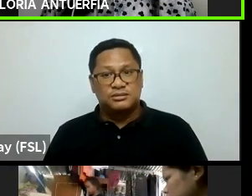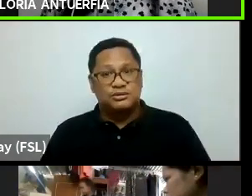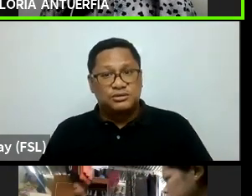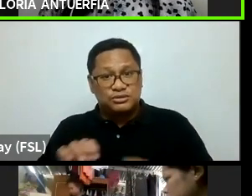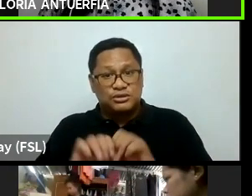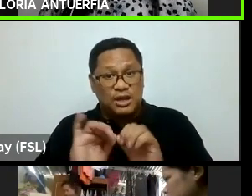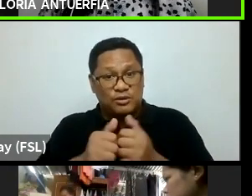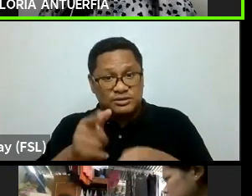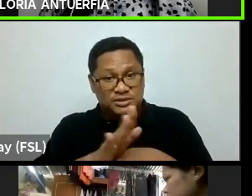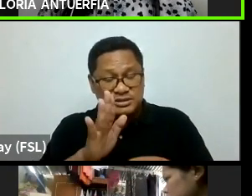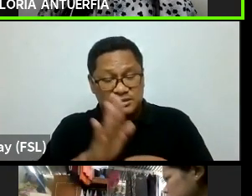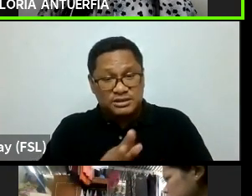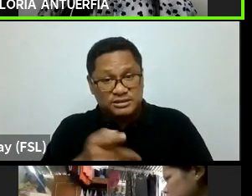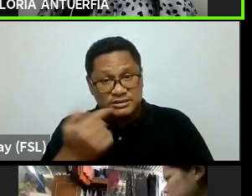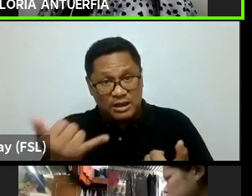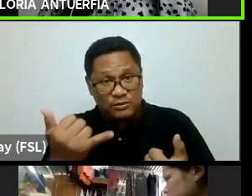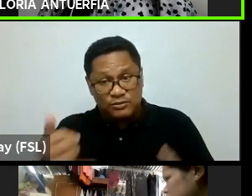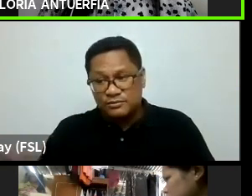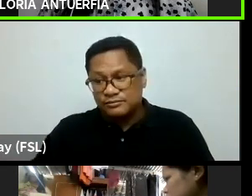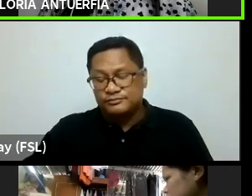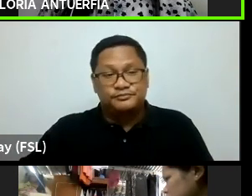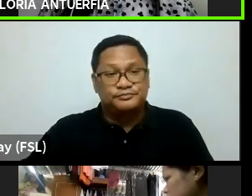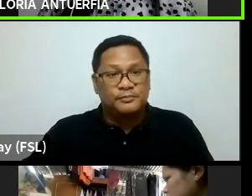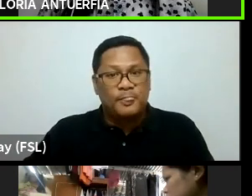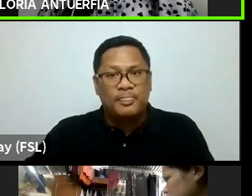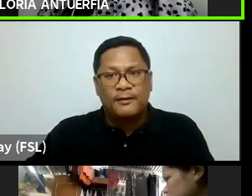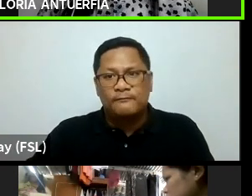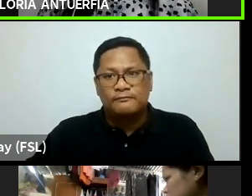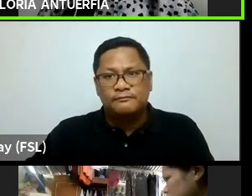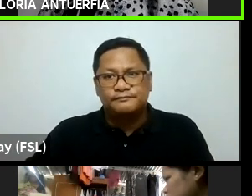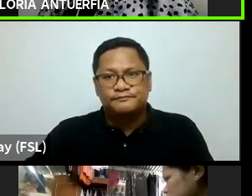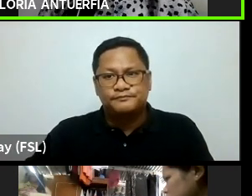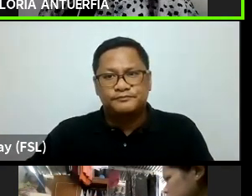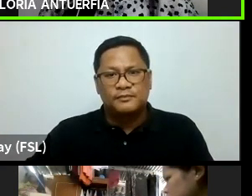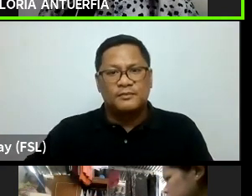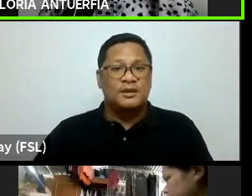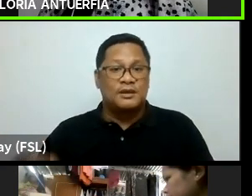na yung business? So, yung business ko naman, kasi yung